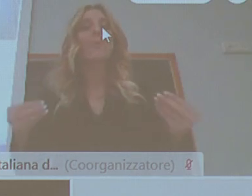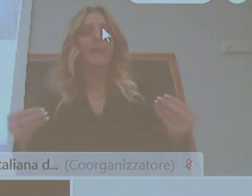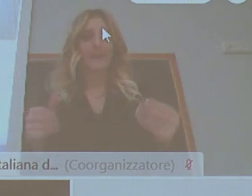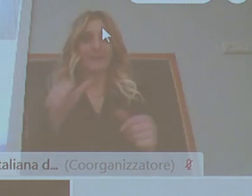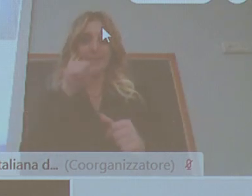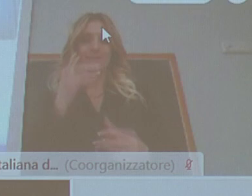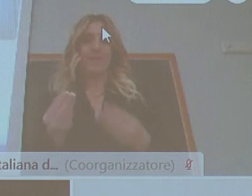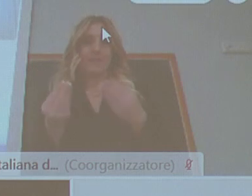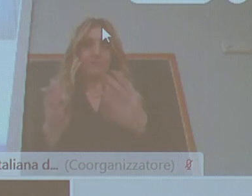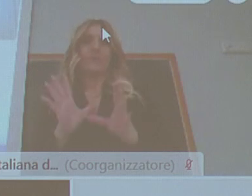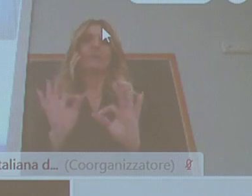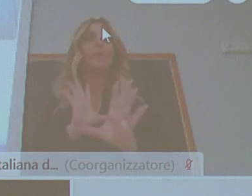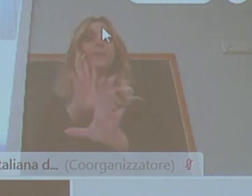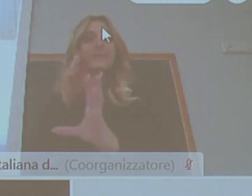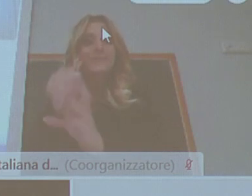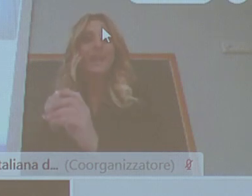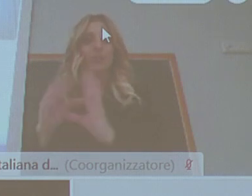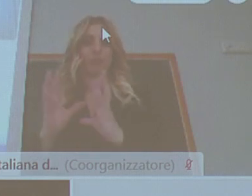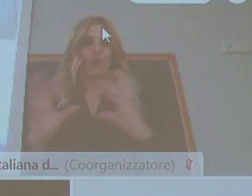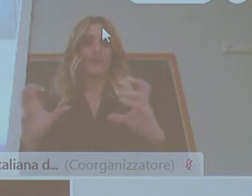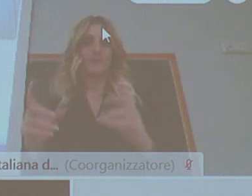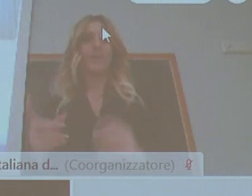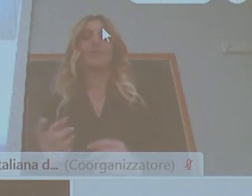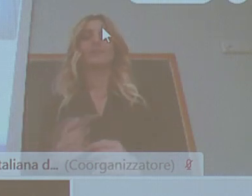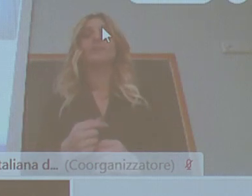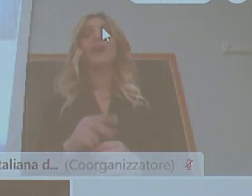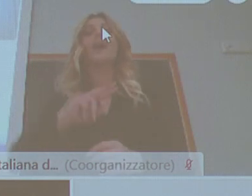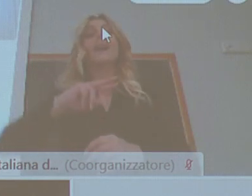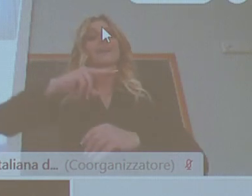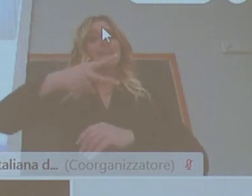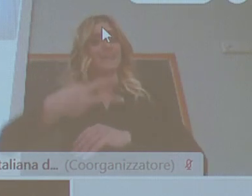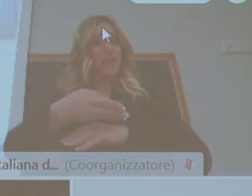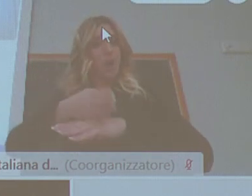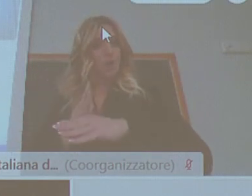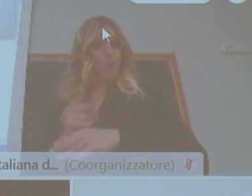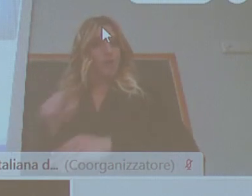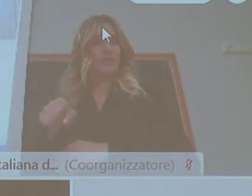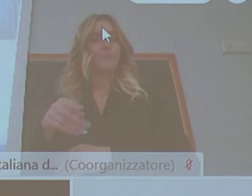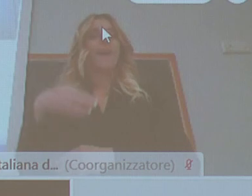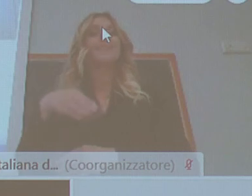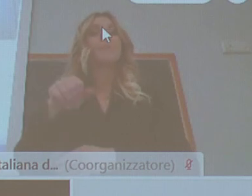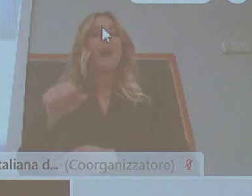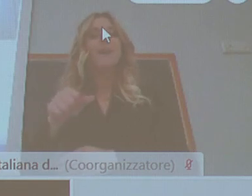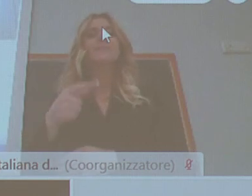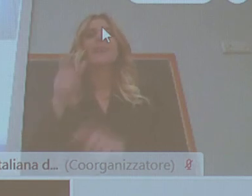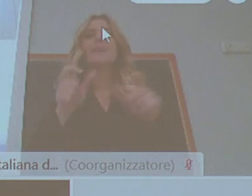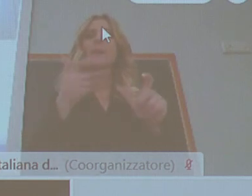cambiamento all'interno della singola impresa. Infatti nella seconda sezione di questo master i discenti saranno coinvolti